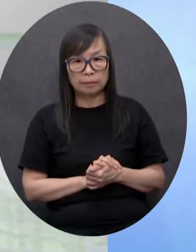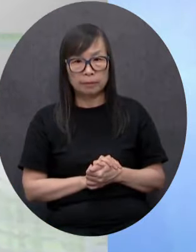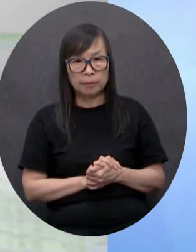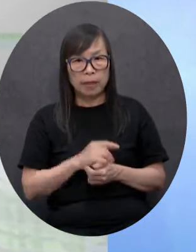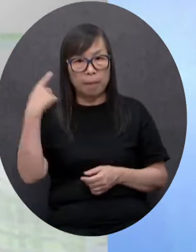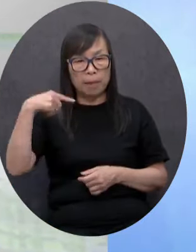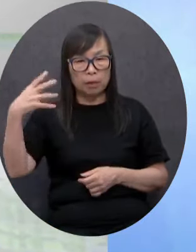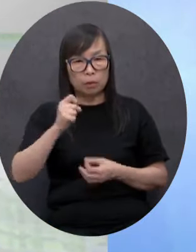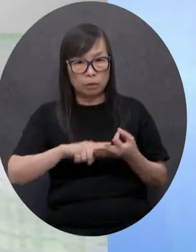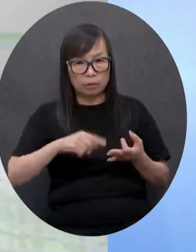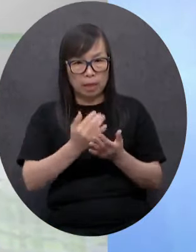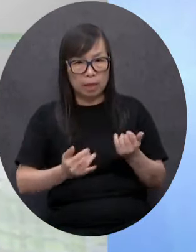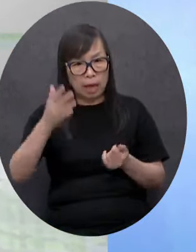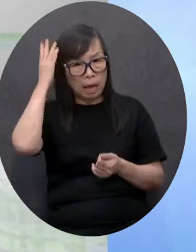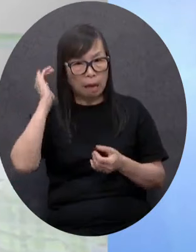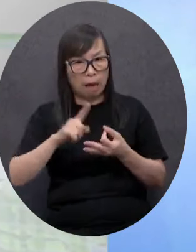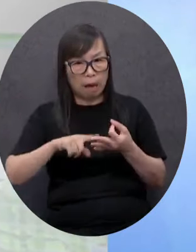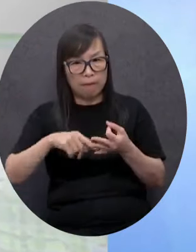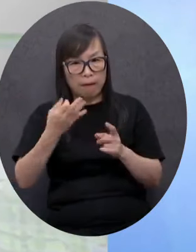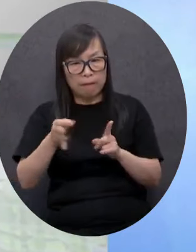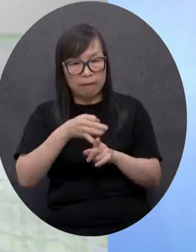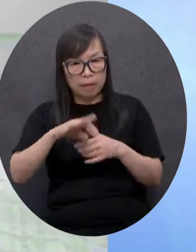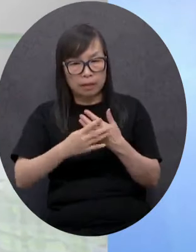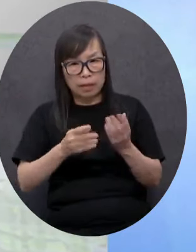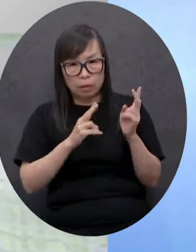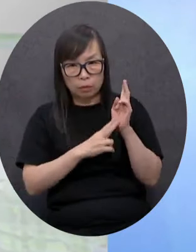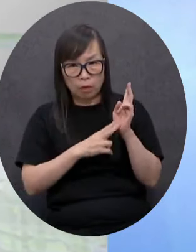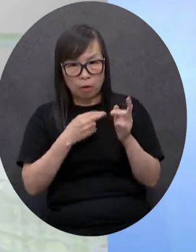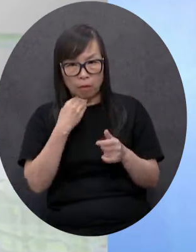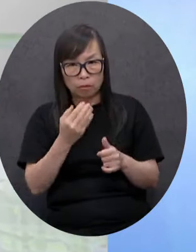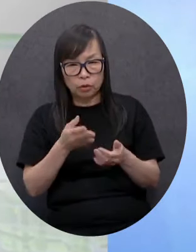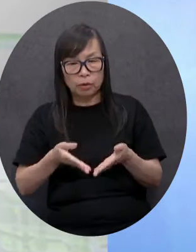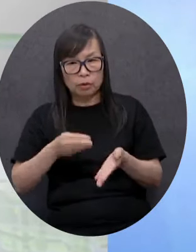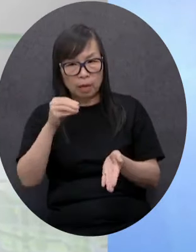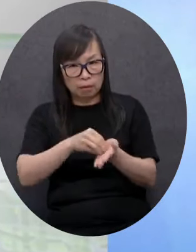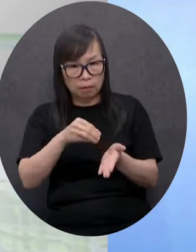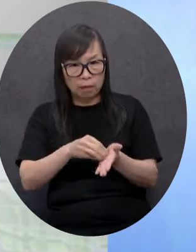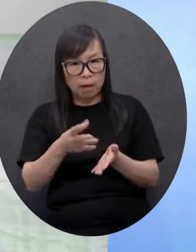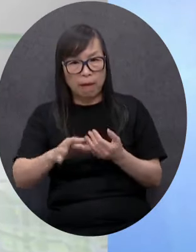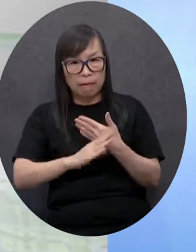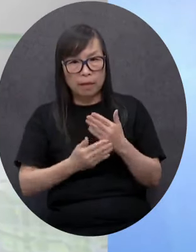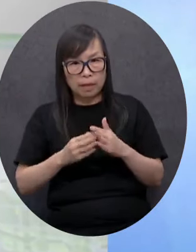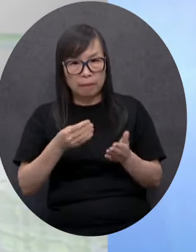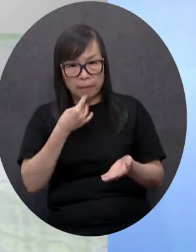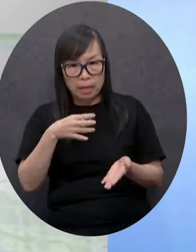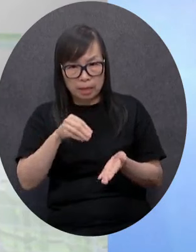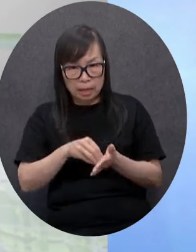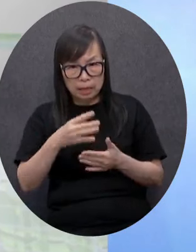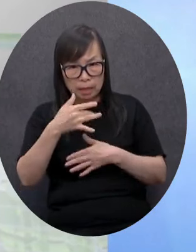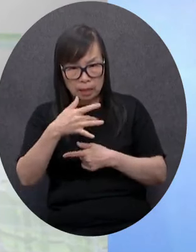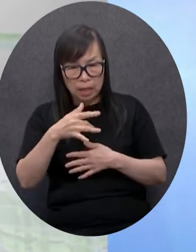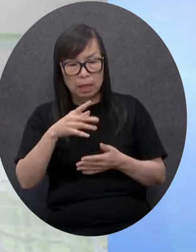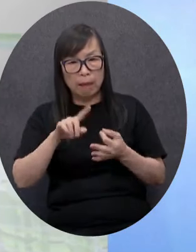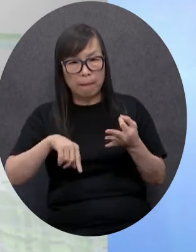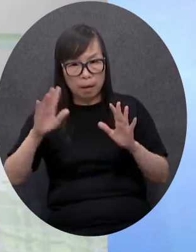美国总统拜登的仔亨特被控非法持有枪械等控罪罪名成立，法庭未定判刑日期。拜登